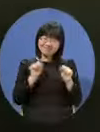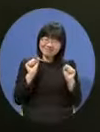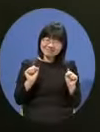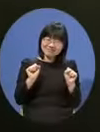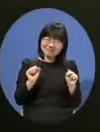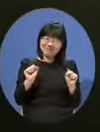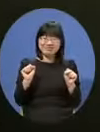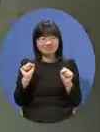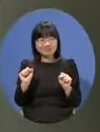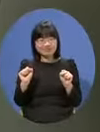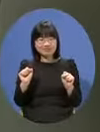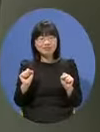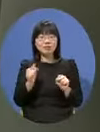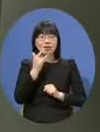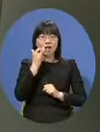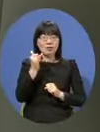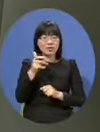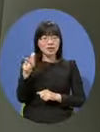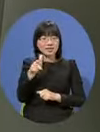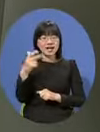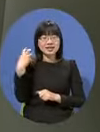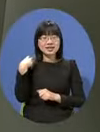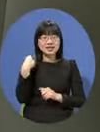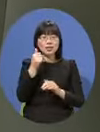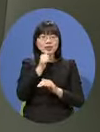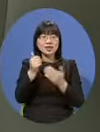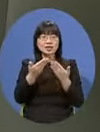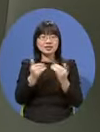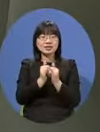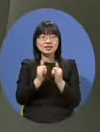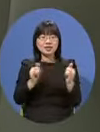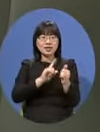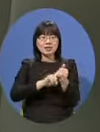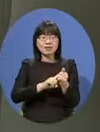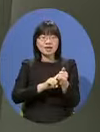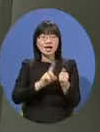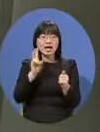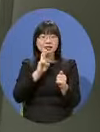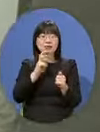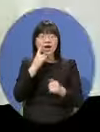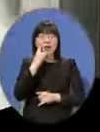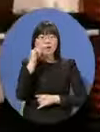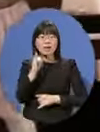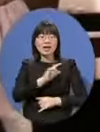안녕하세요. 부모 제작진이 소개해드릴 이분은 음악맘 장진아 씨.